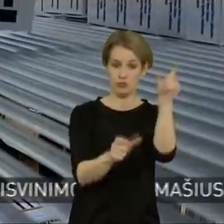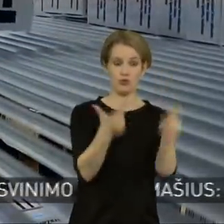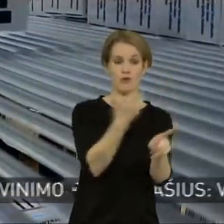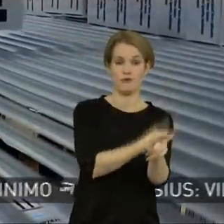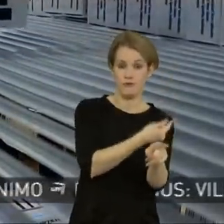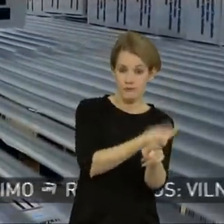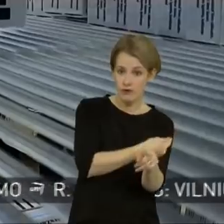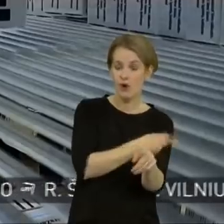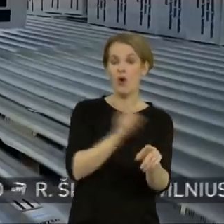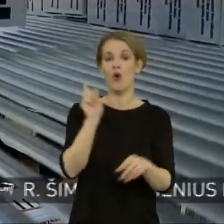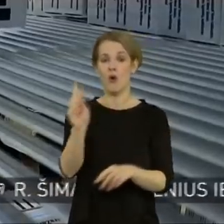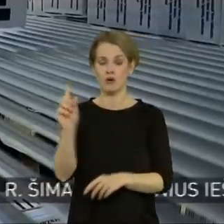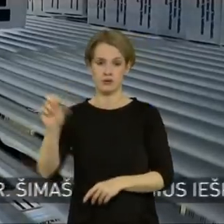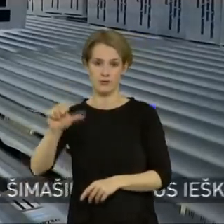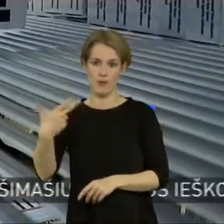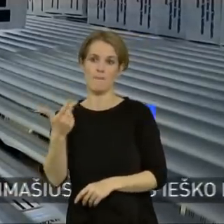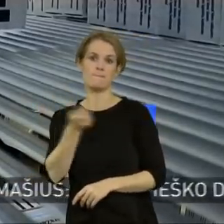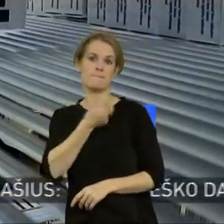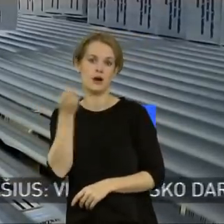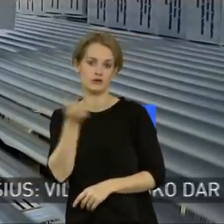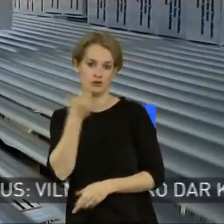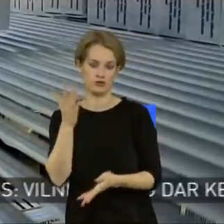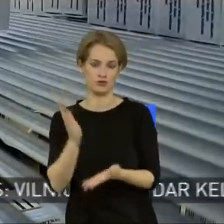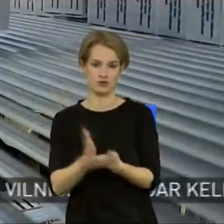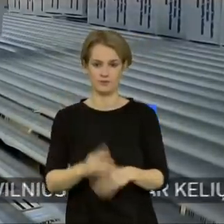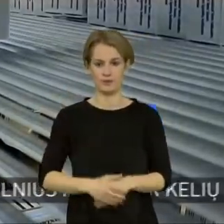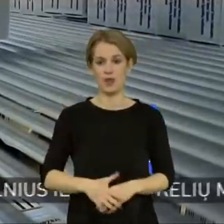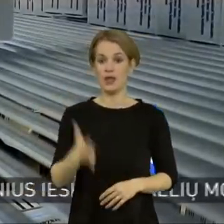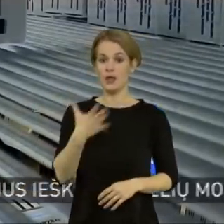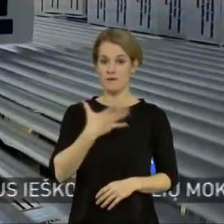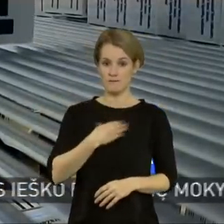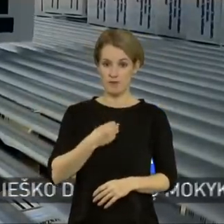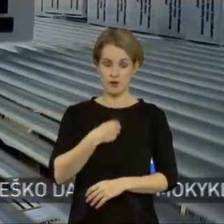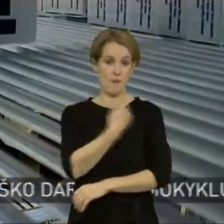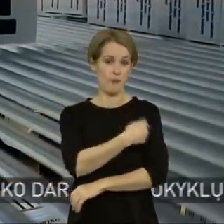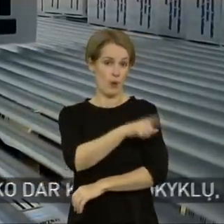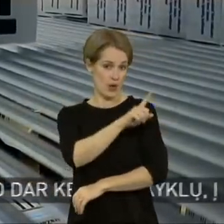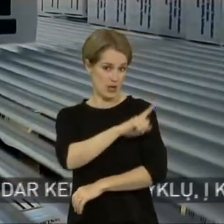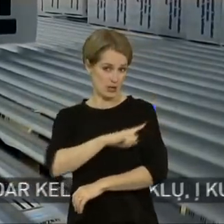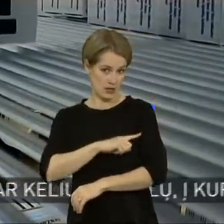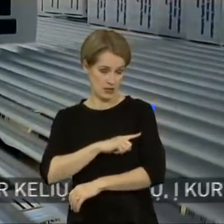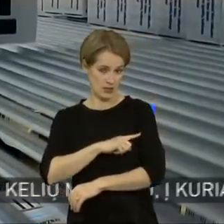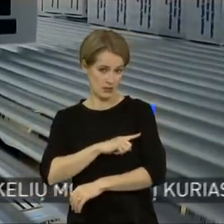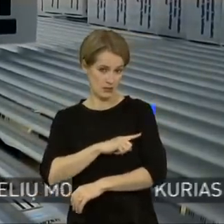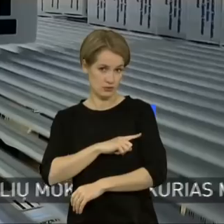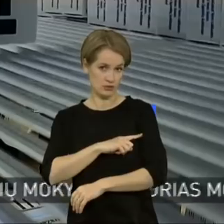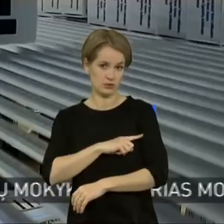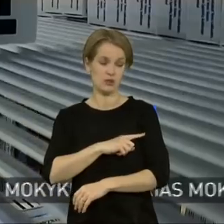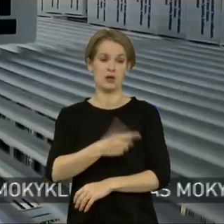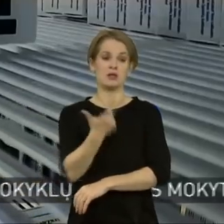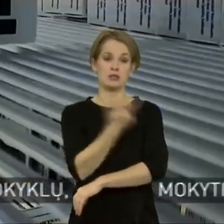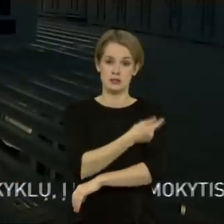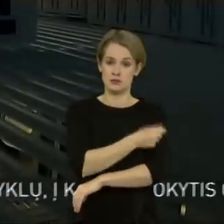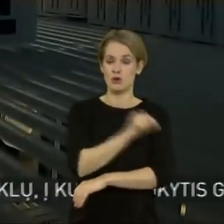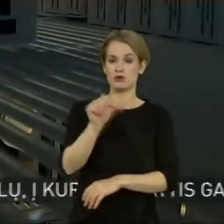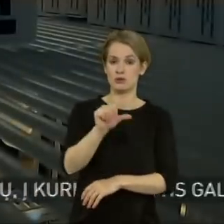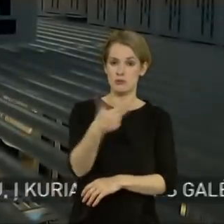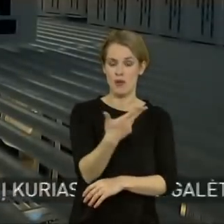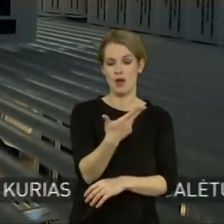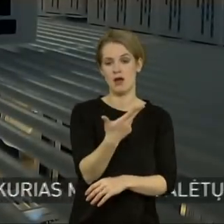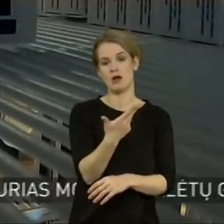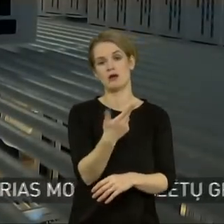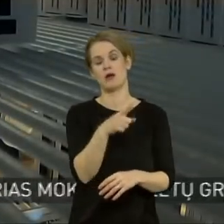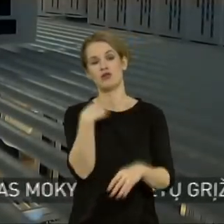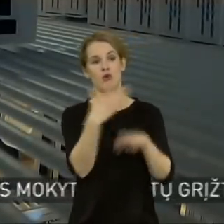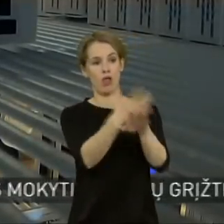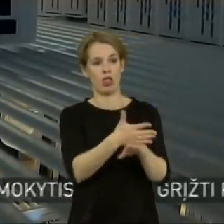500 žmonių. Vilniaus poliklinikos sako, kad vakcinų pilni šaldytuvai savaitgaliais tikrai nestovi. Kadangi pavyksta beveik visas panaudoti iki